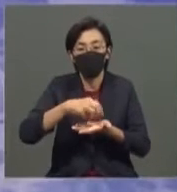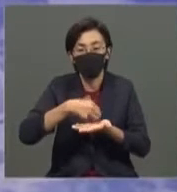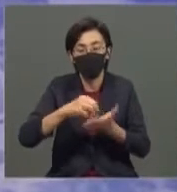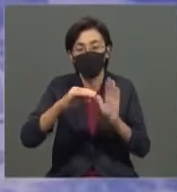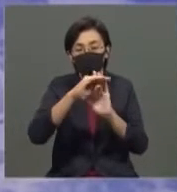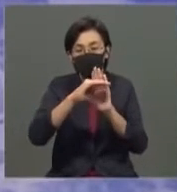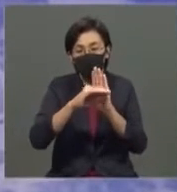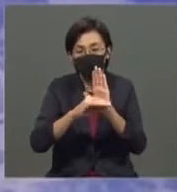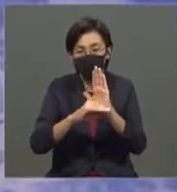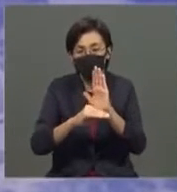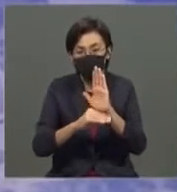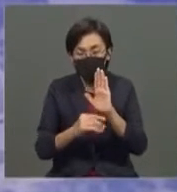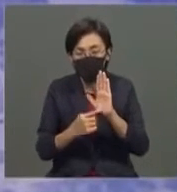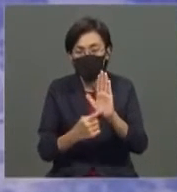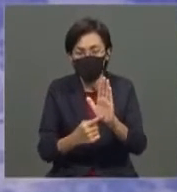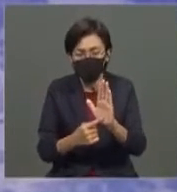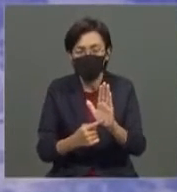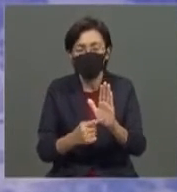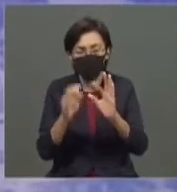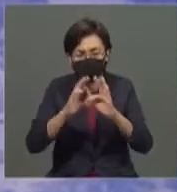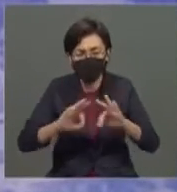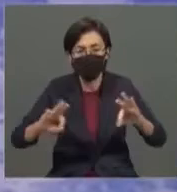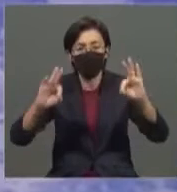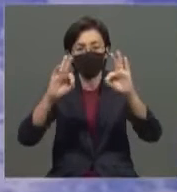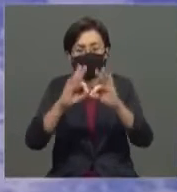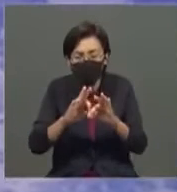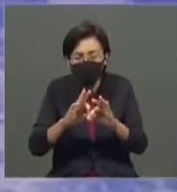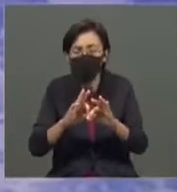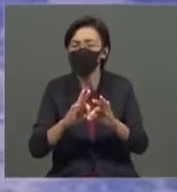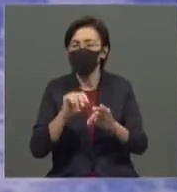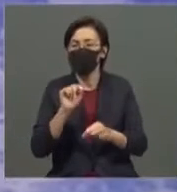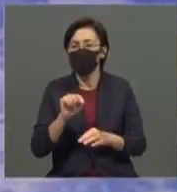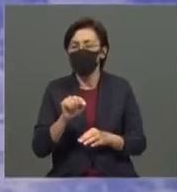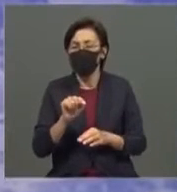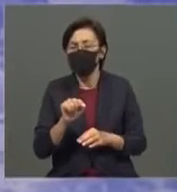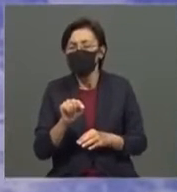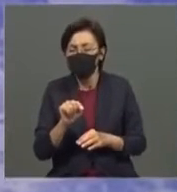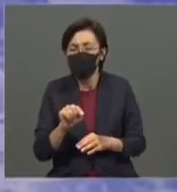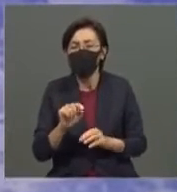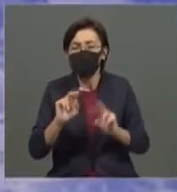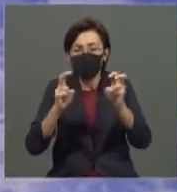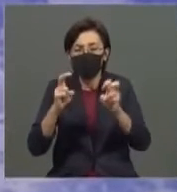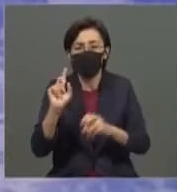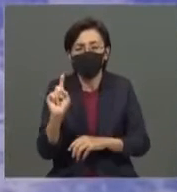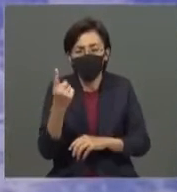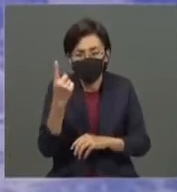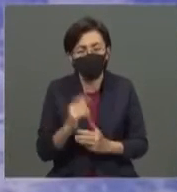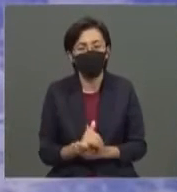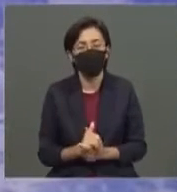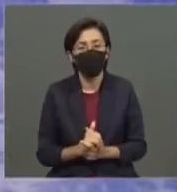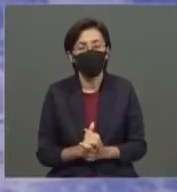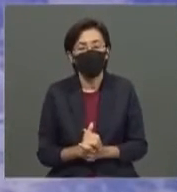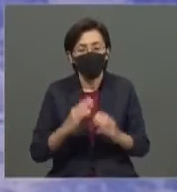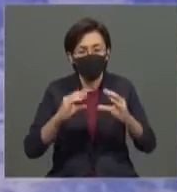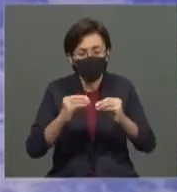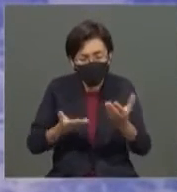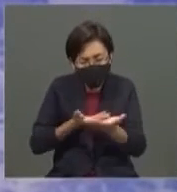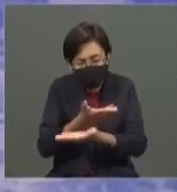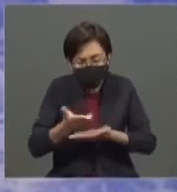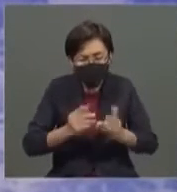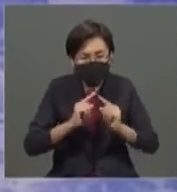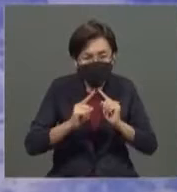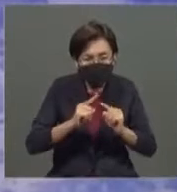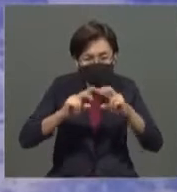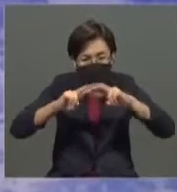ไปเน้นในจุดใหม่ๆที่จะเกิดขึ้นนะครับแล้วก็ที่ประชุมก็จะวิเคราะห์กันแล้วก็พูดคุ